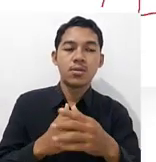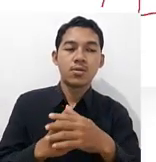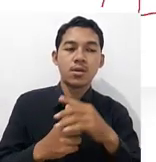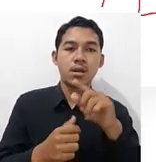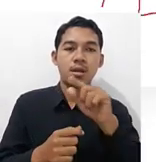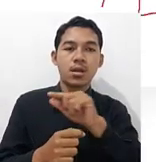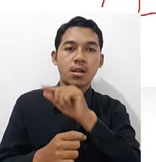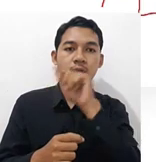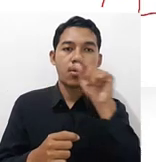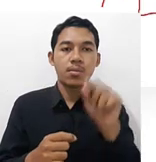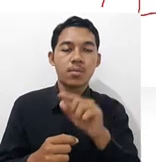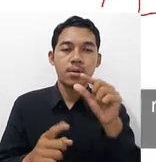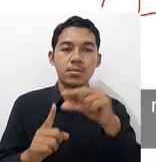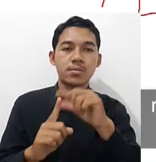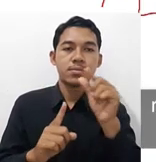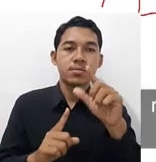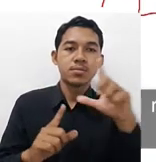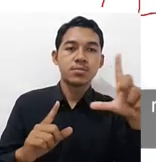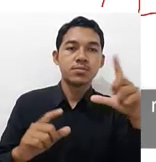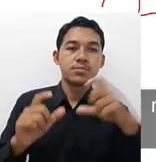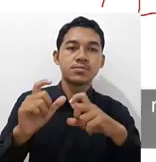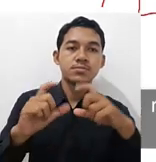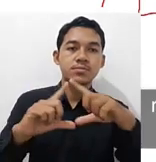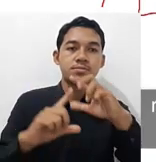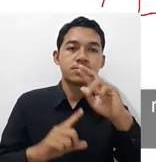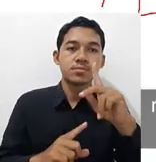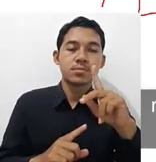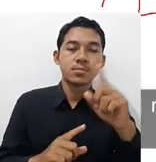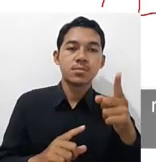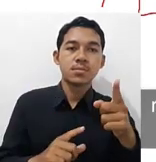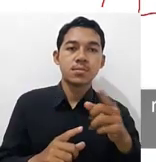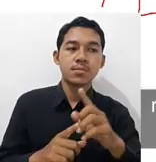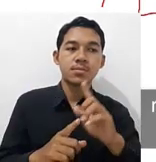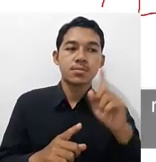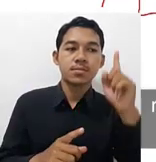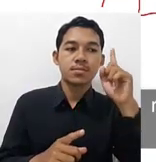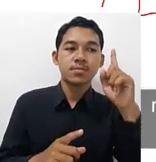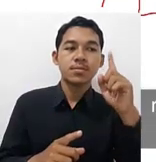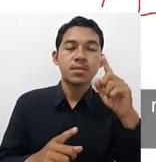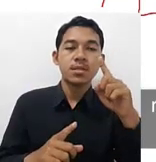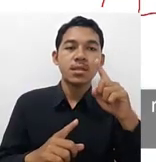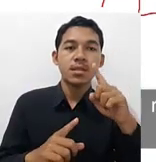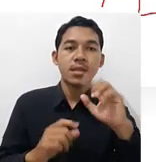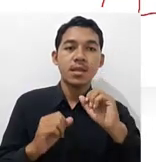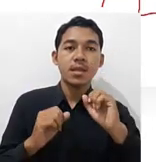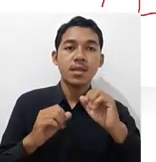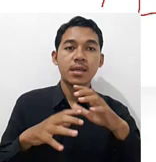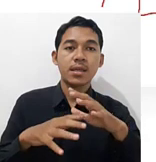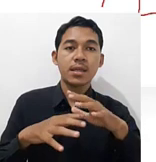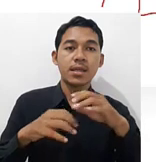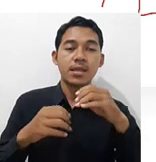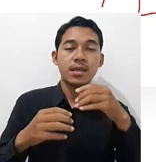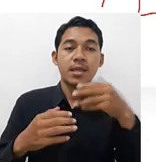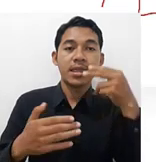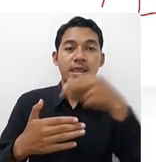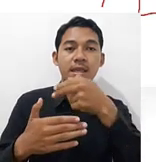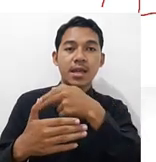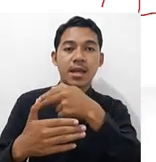ya. Nah, yang ke atas ini dinamakan tegangan tinggi, ya, atau high.